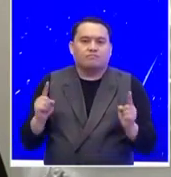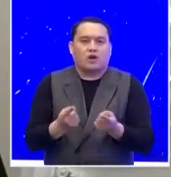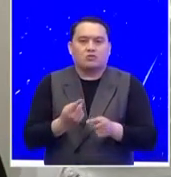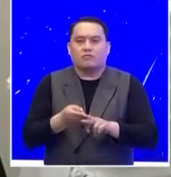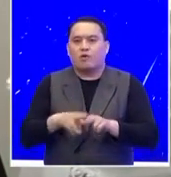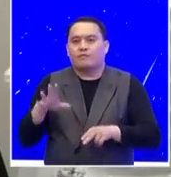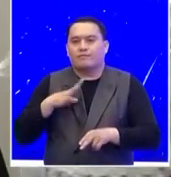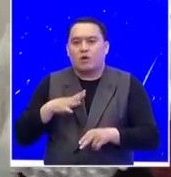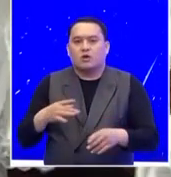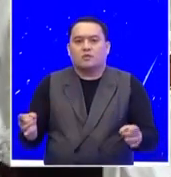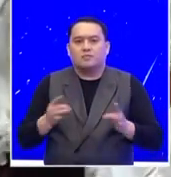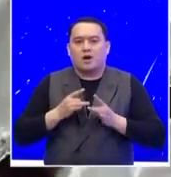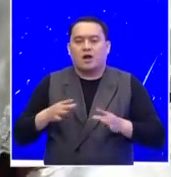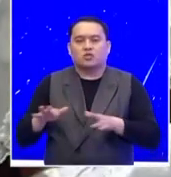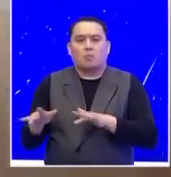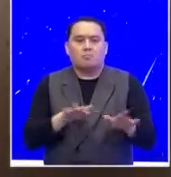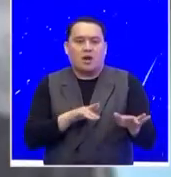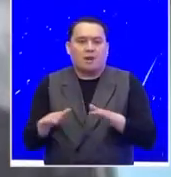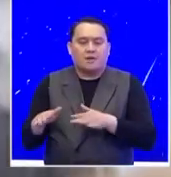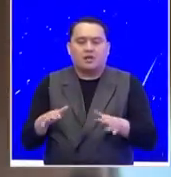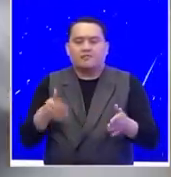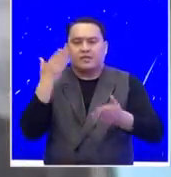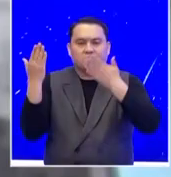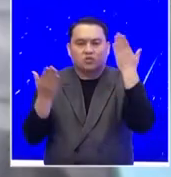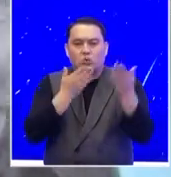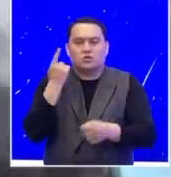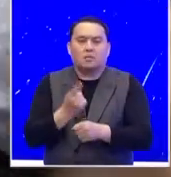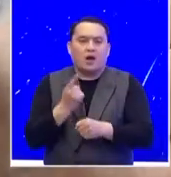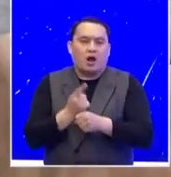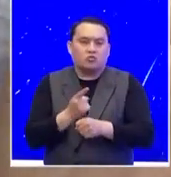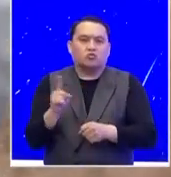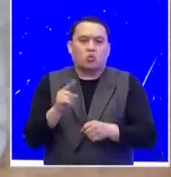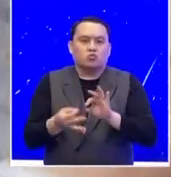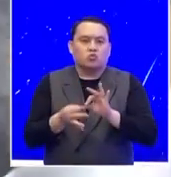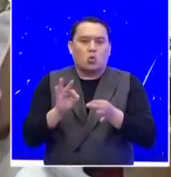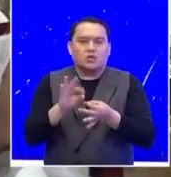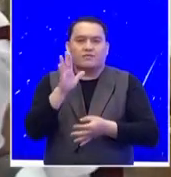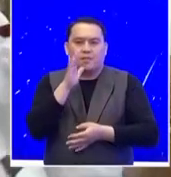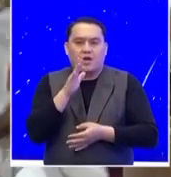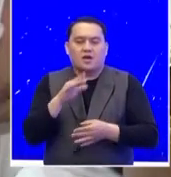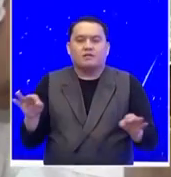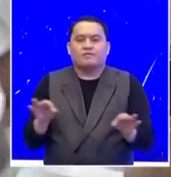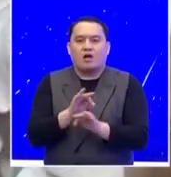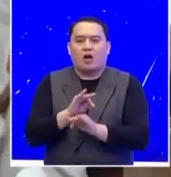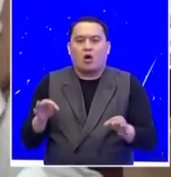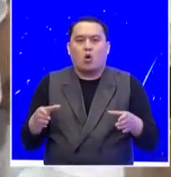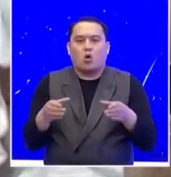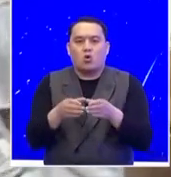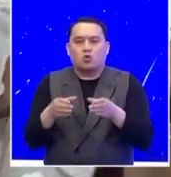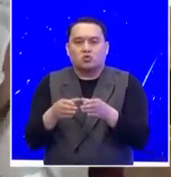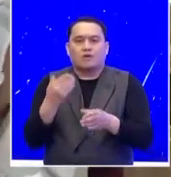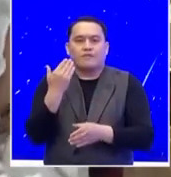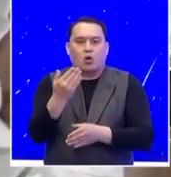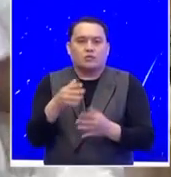запрещено проведение зрелищных, семейных и других массовых мероприятий. Чтобы не оставаться в стороне в трудный для страны период, вокалистки районного ансамбля